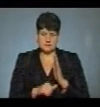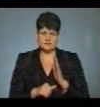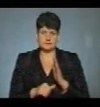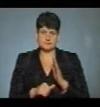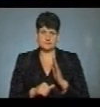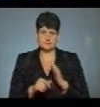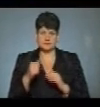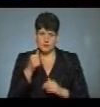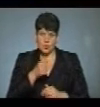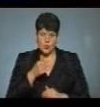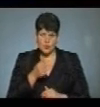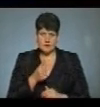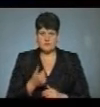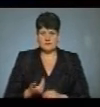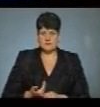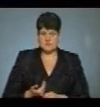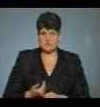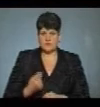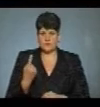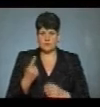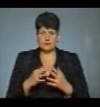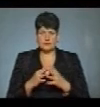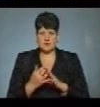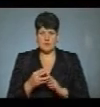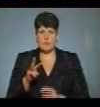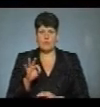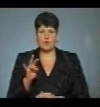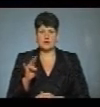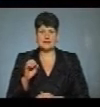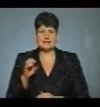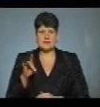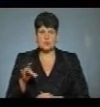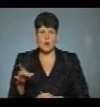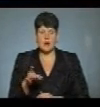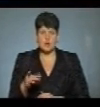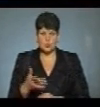років, мешканець одного з сіл Монастирського району.